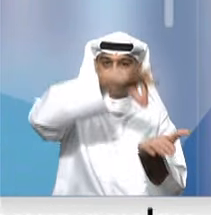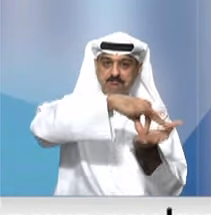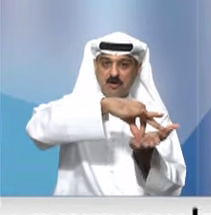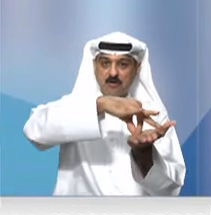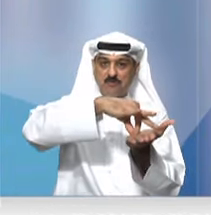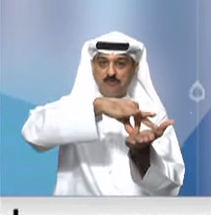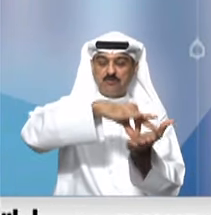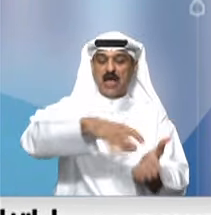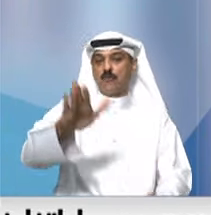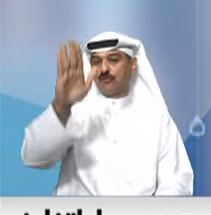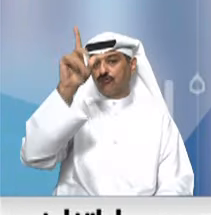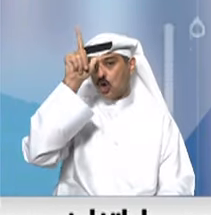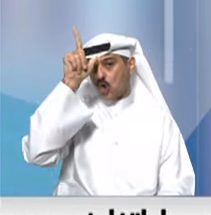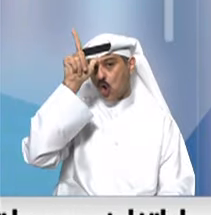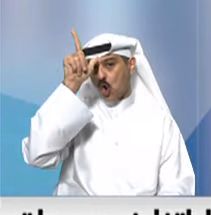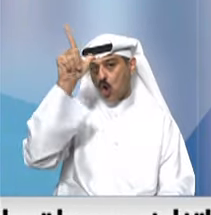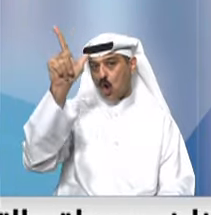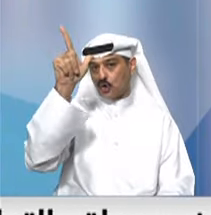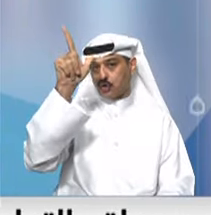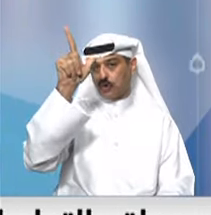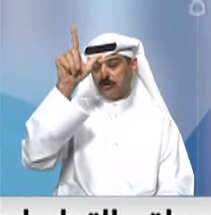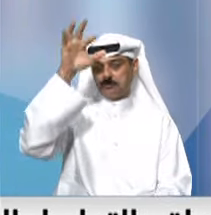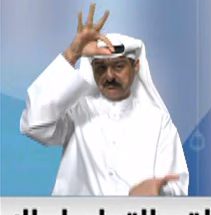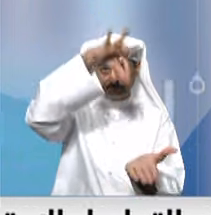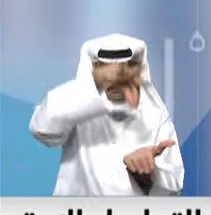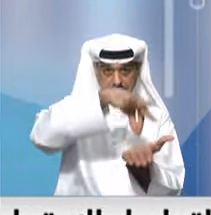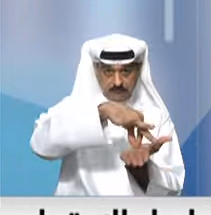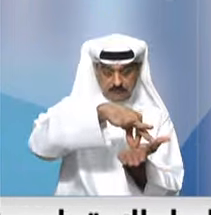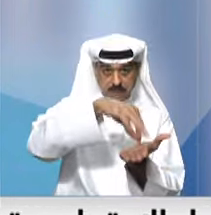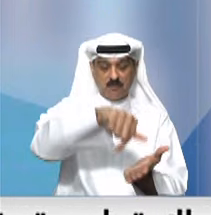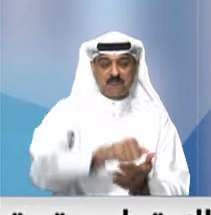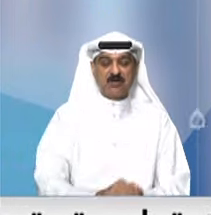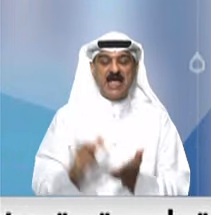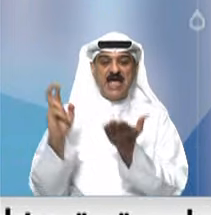المملكة الأردنية الهاشمية الشقيقة وذلك في